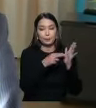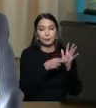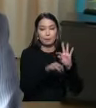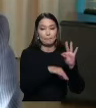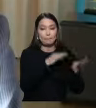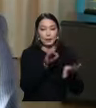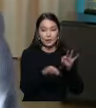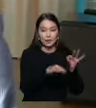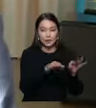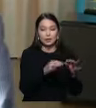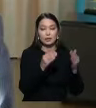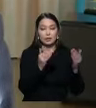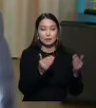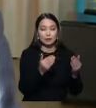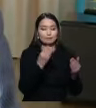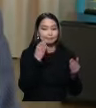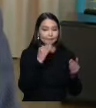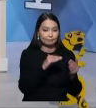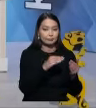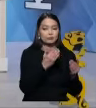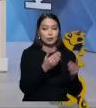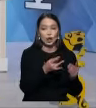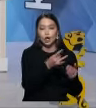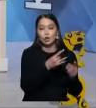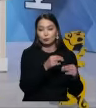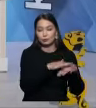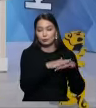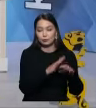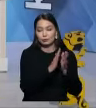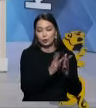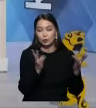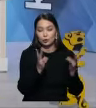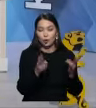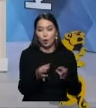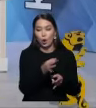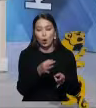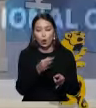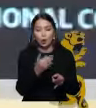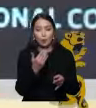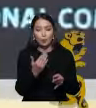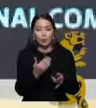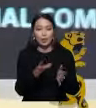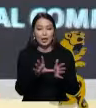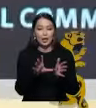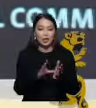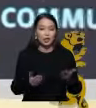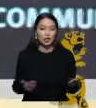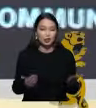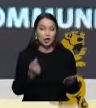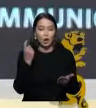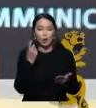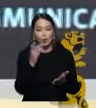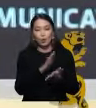на большие проекты и просить у республики деньги. По данным Карагандинского областного управления энергетики и жилищно-коммунального хозяйства, на